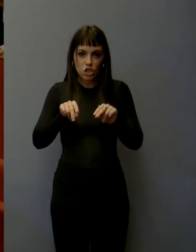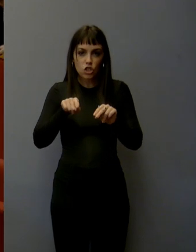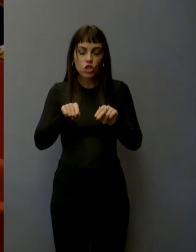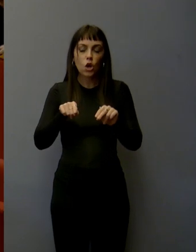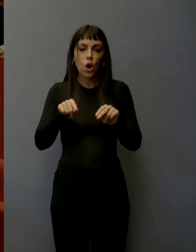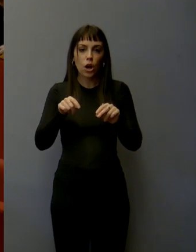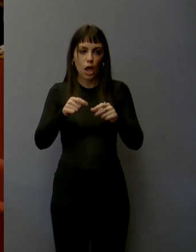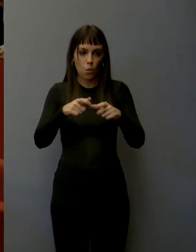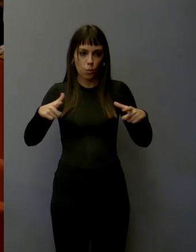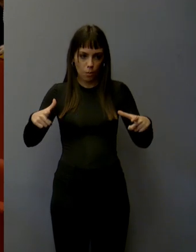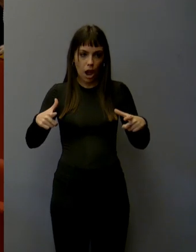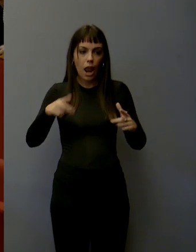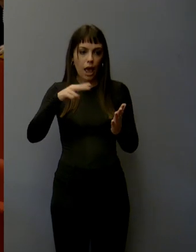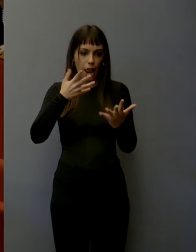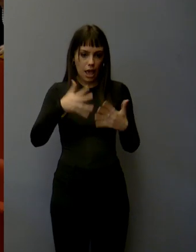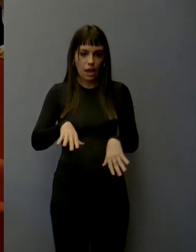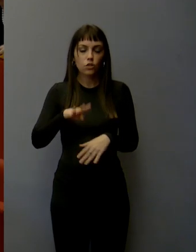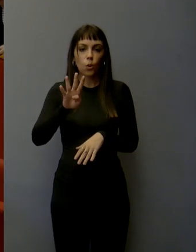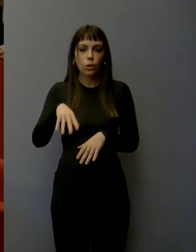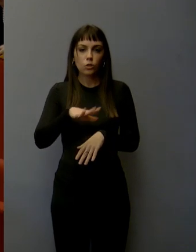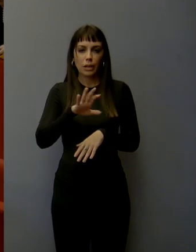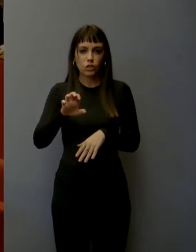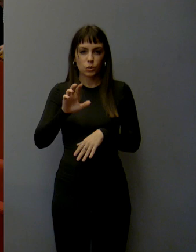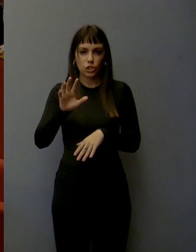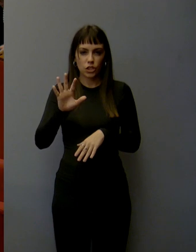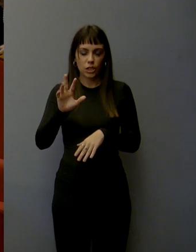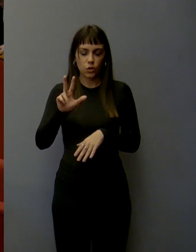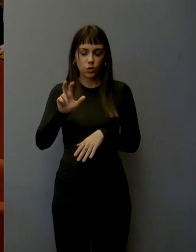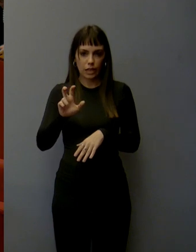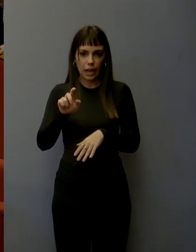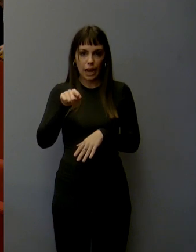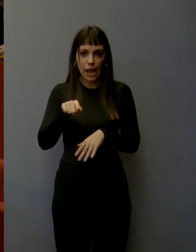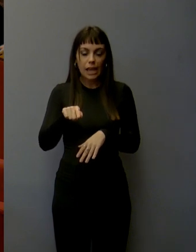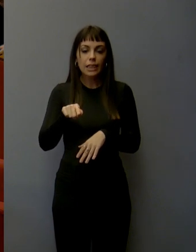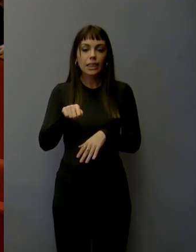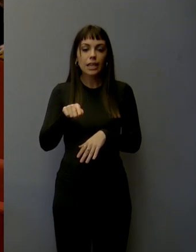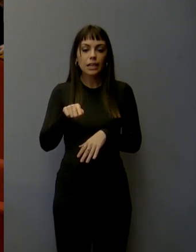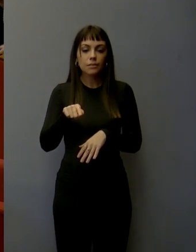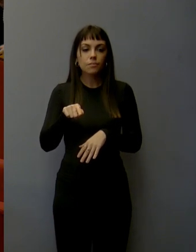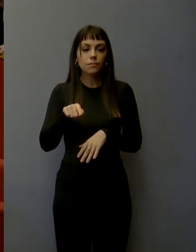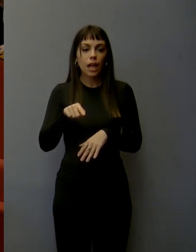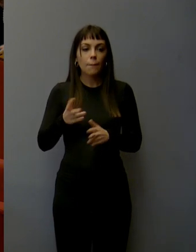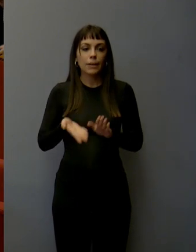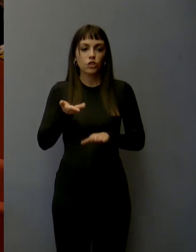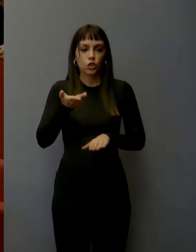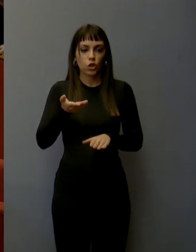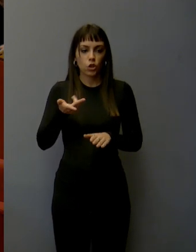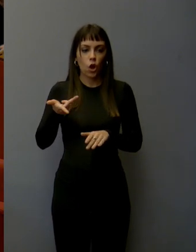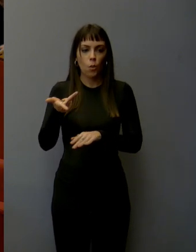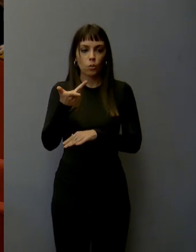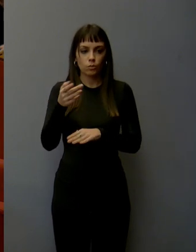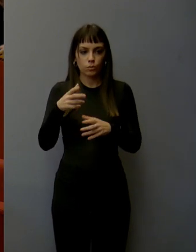letto 4.530 sul maggiordomo di quartiere Notarnicola lodò per letto